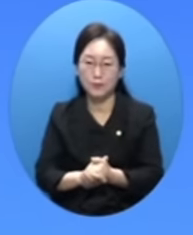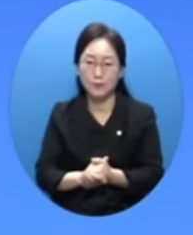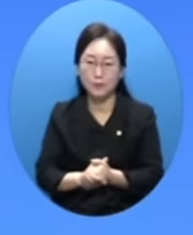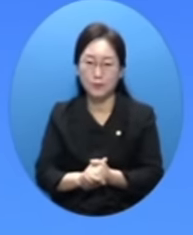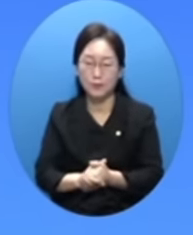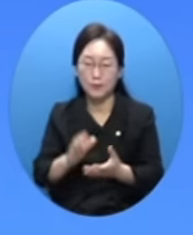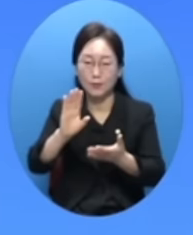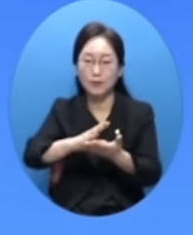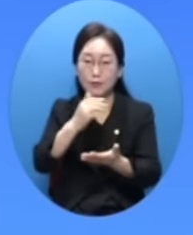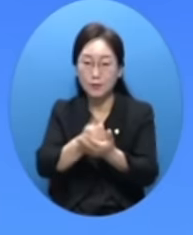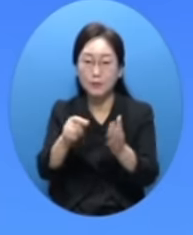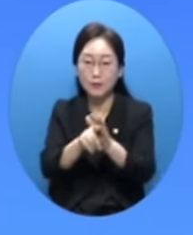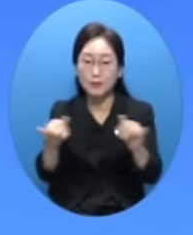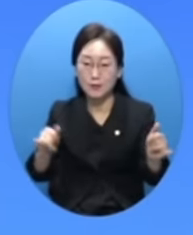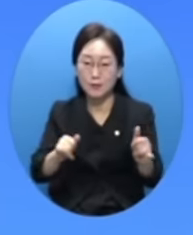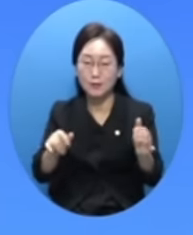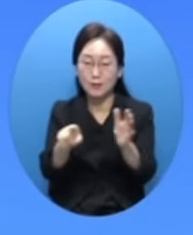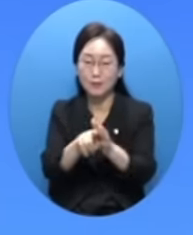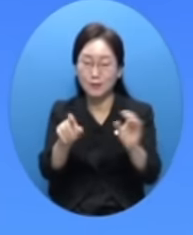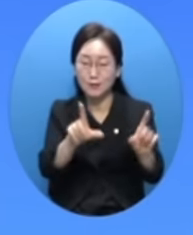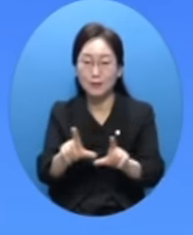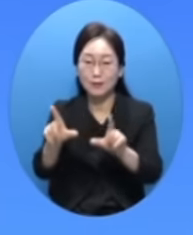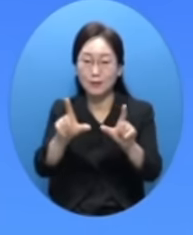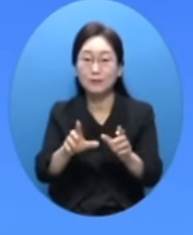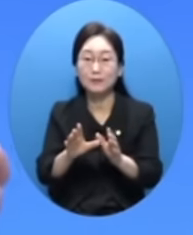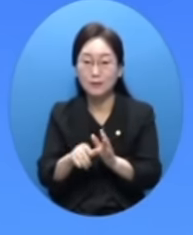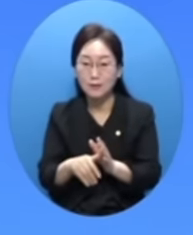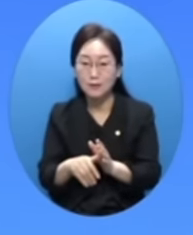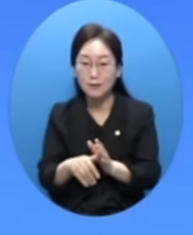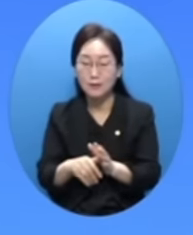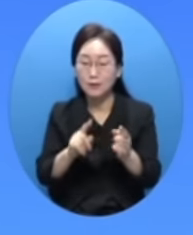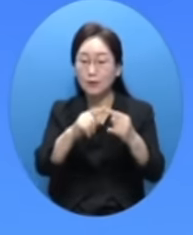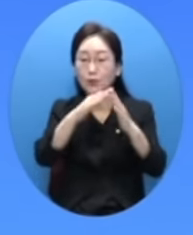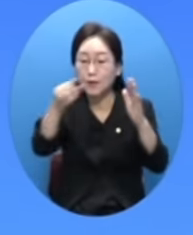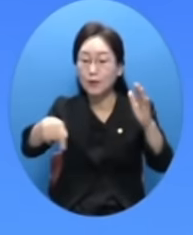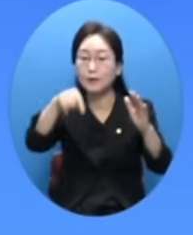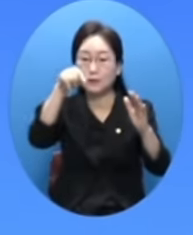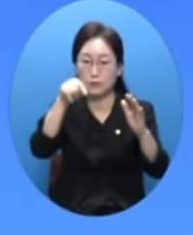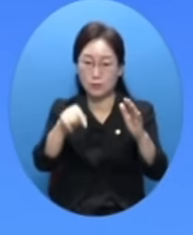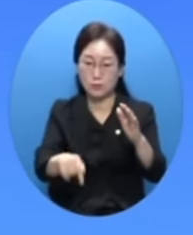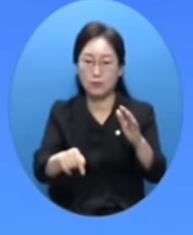우리 그리스도인들은 신앙생활하면서 교회 안에서